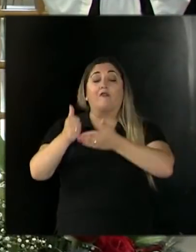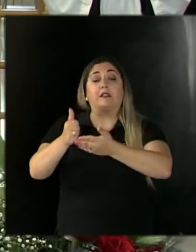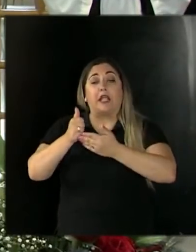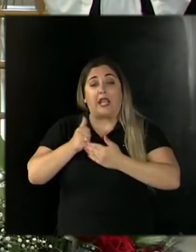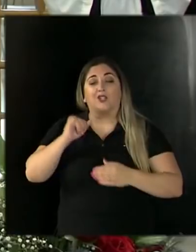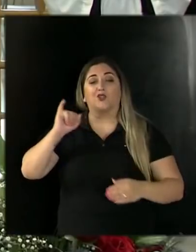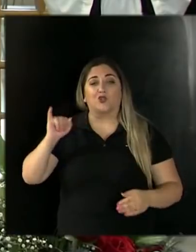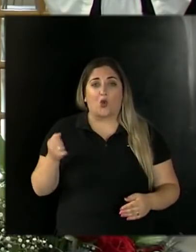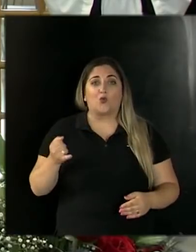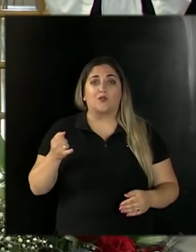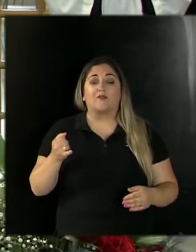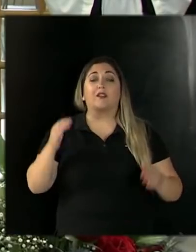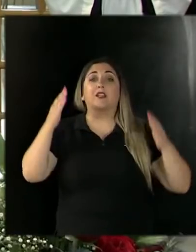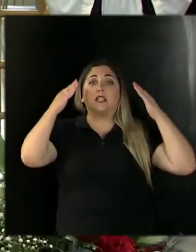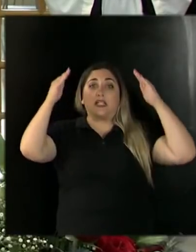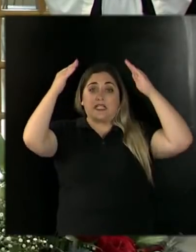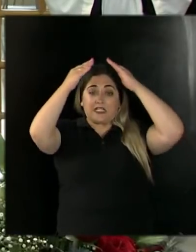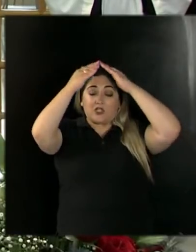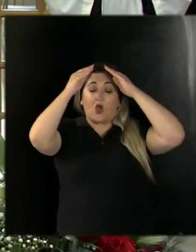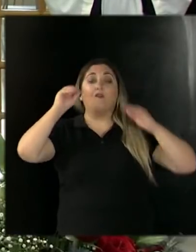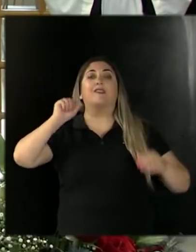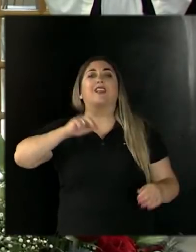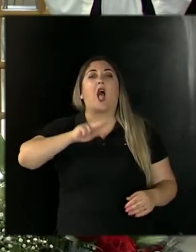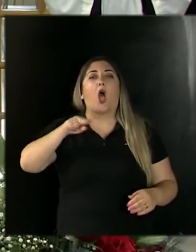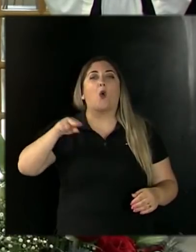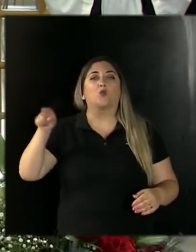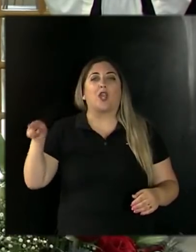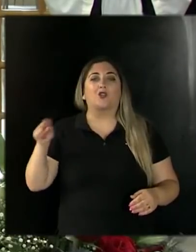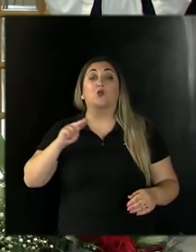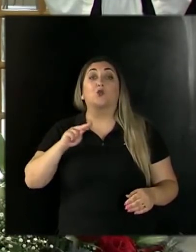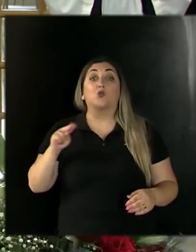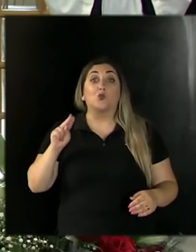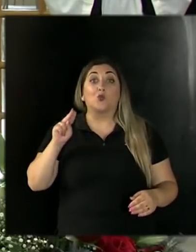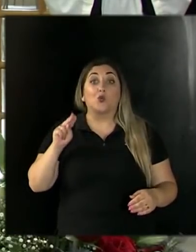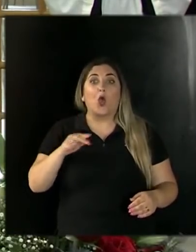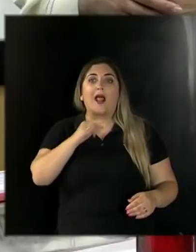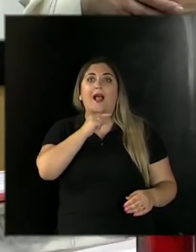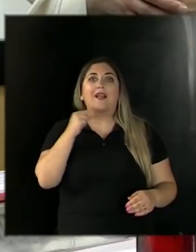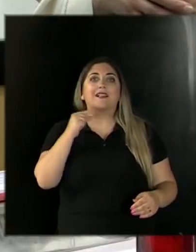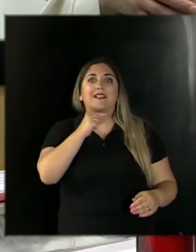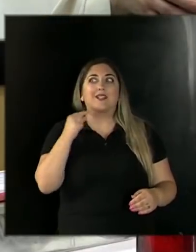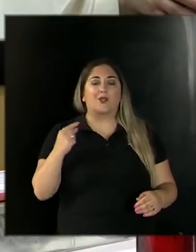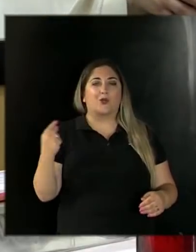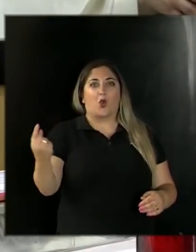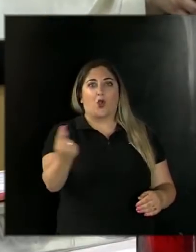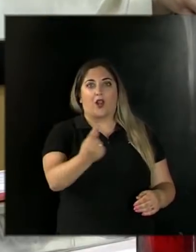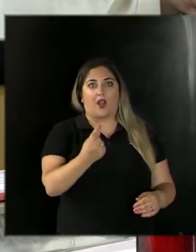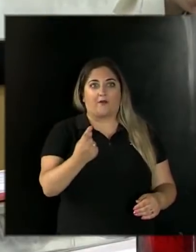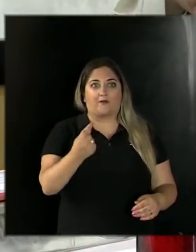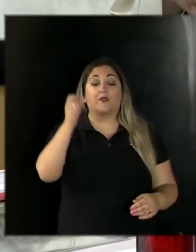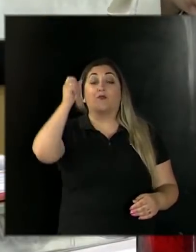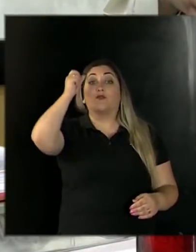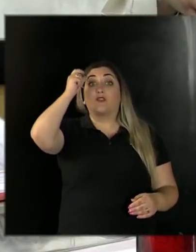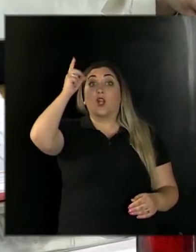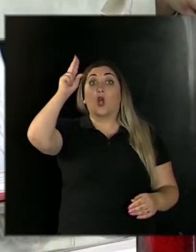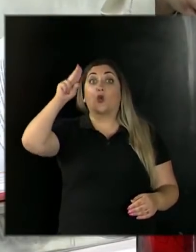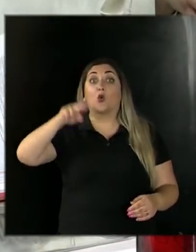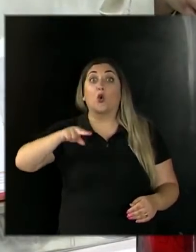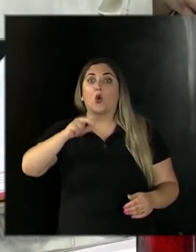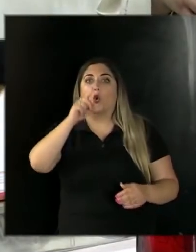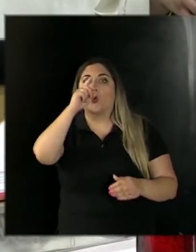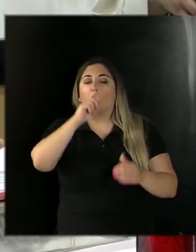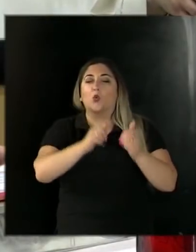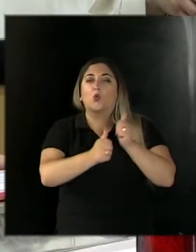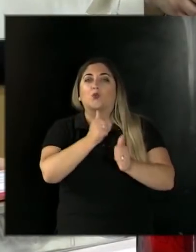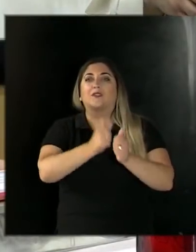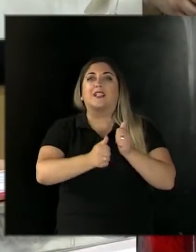jgħinni, mal-Isqof Anton u mal-Ministri tiegħek kollha. Ftakar ukoll f'ħutna li